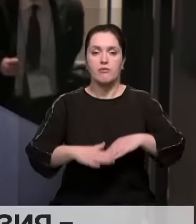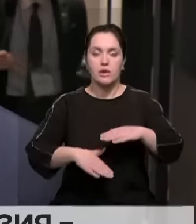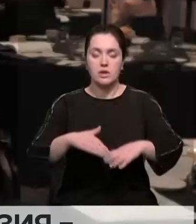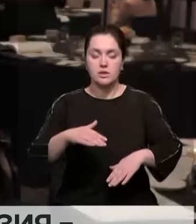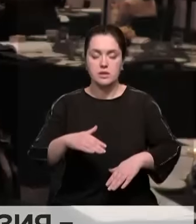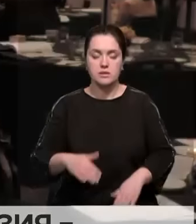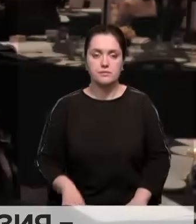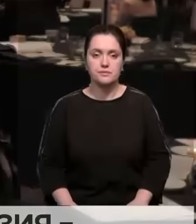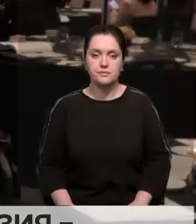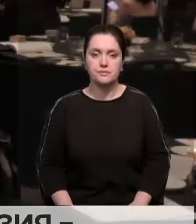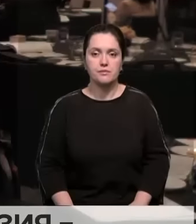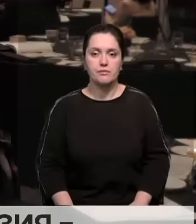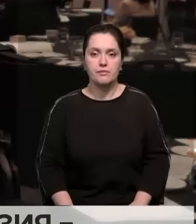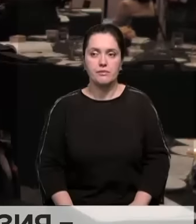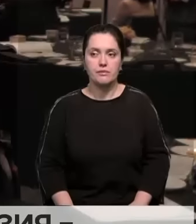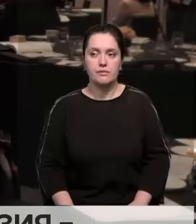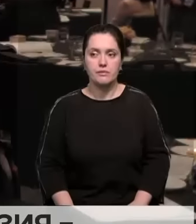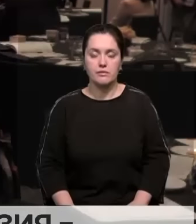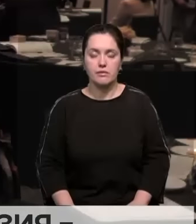железнодорожников.